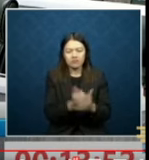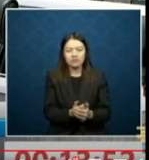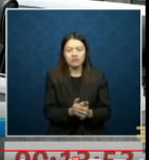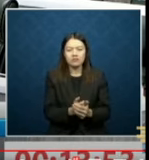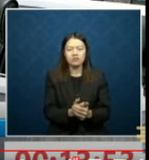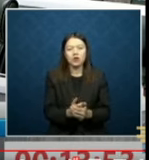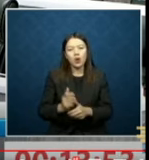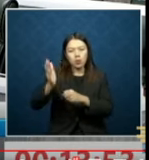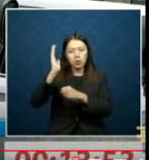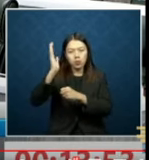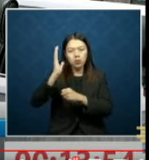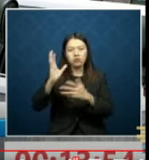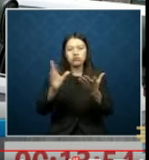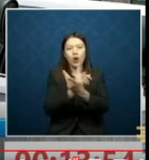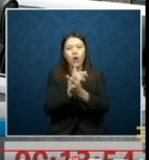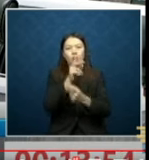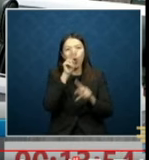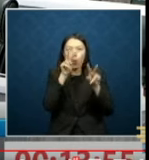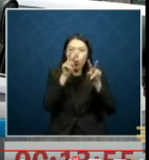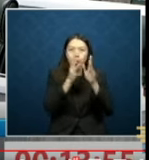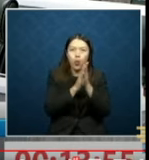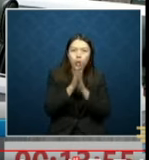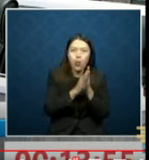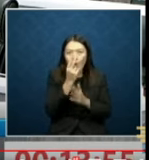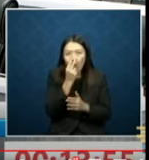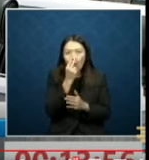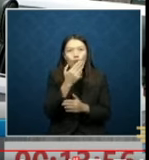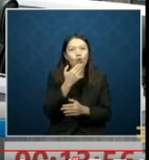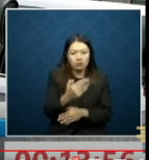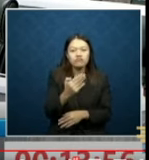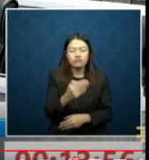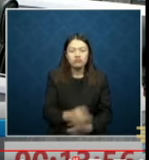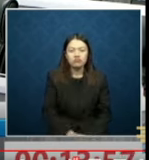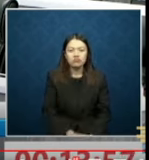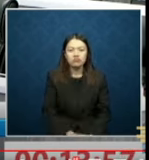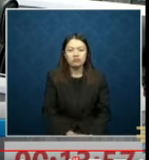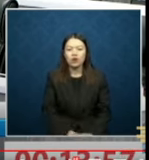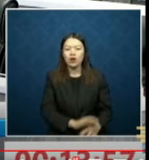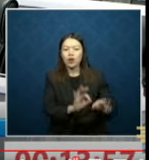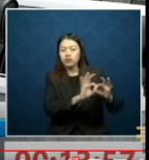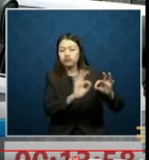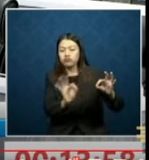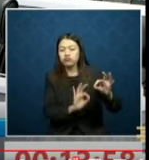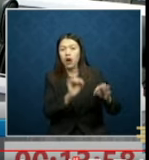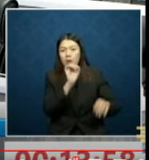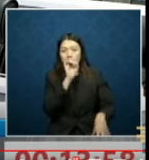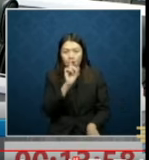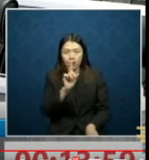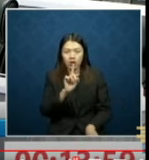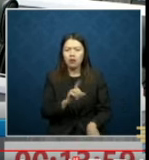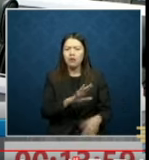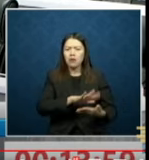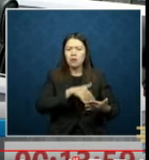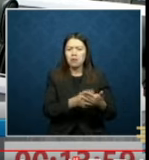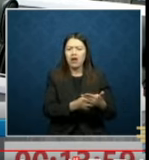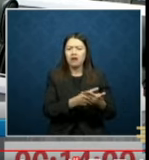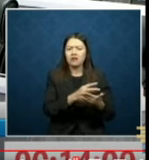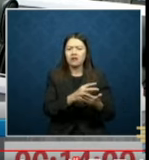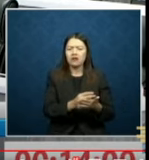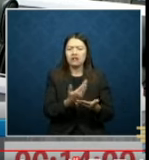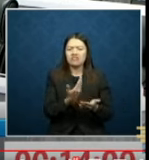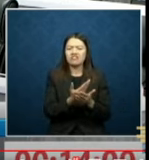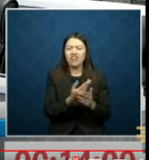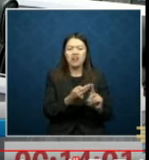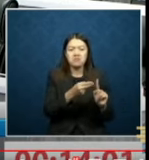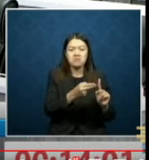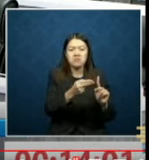เนี่ยเป็นประเด็นที่สังคมเขาติดตามมาโดยตลอดโดยในเนื้อหาเนี่ยท่านบอกว่านโยบายการเติมเงิน 10,000 บา